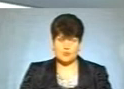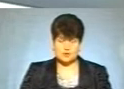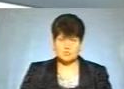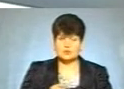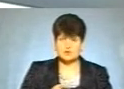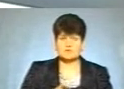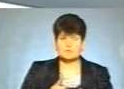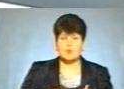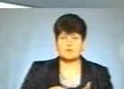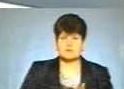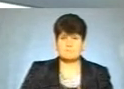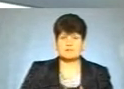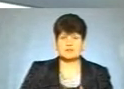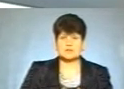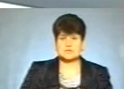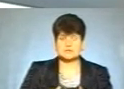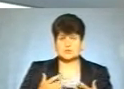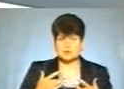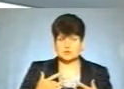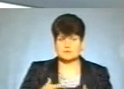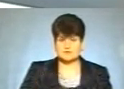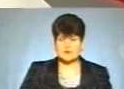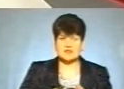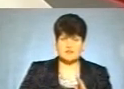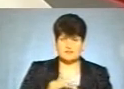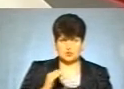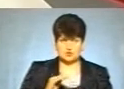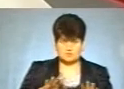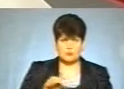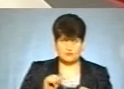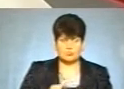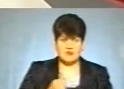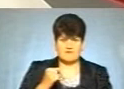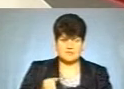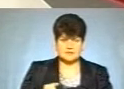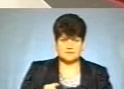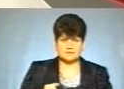він підпадає під скорочення і... На вищу посаду можуть перевести? На вищу тут...